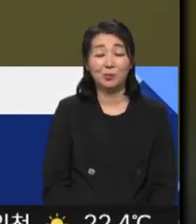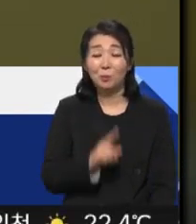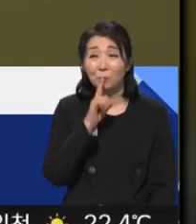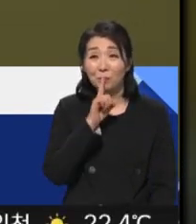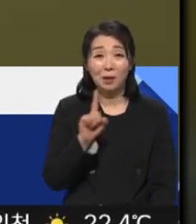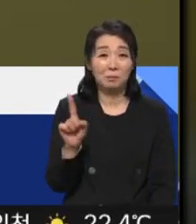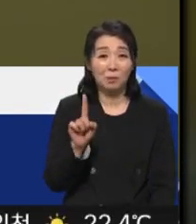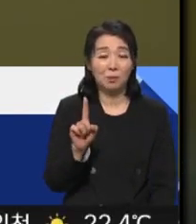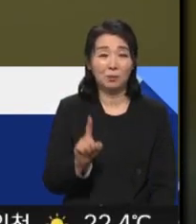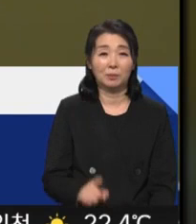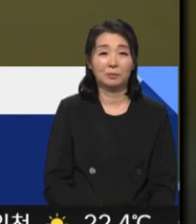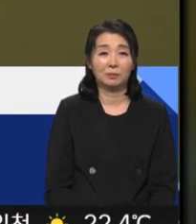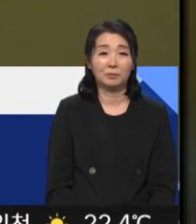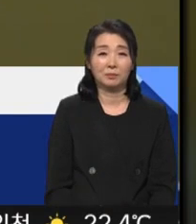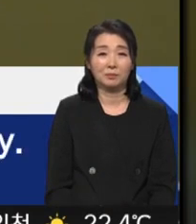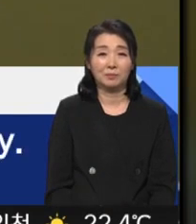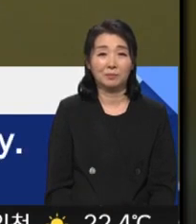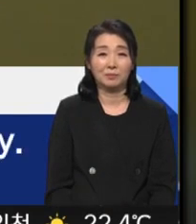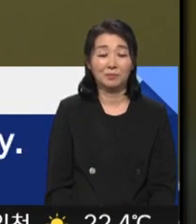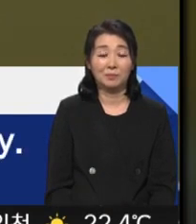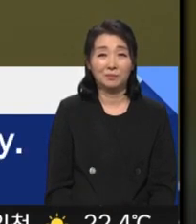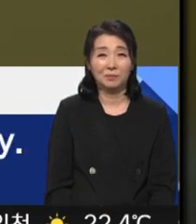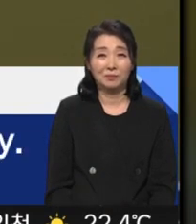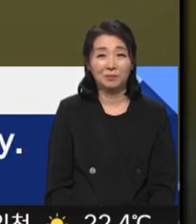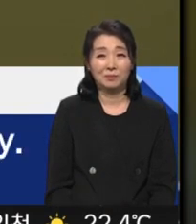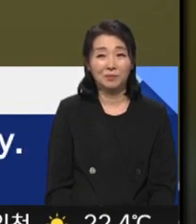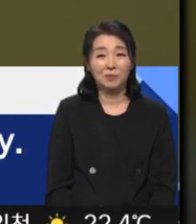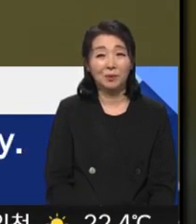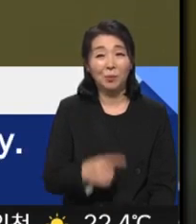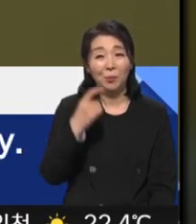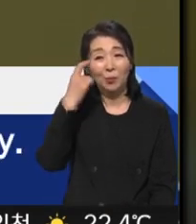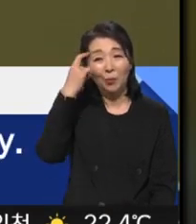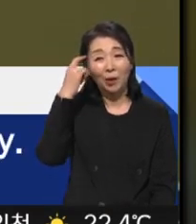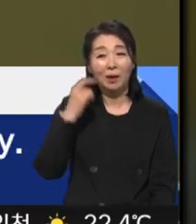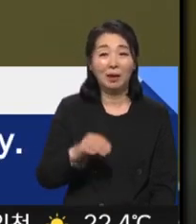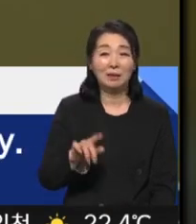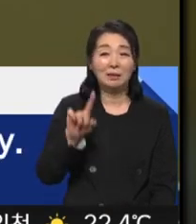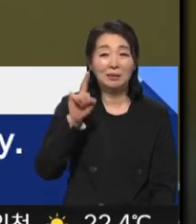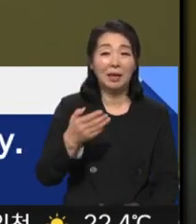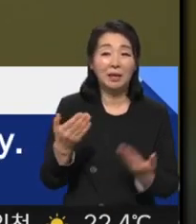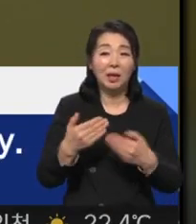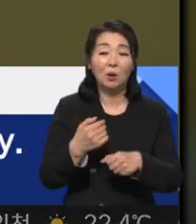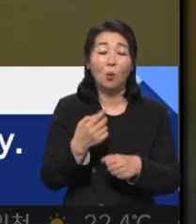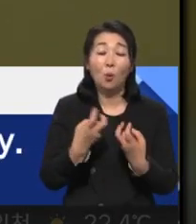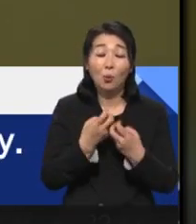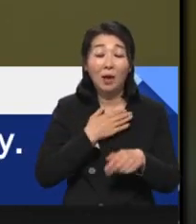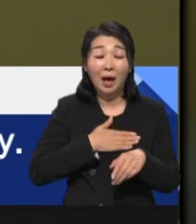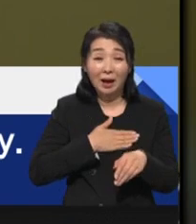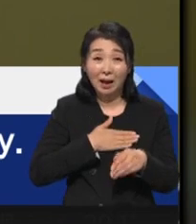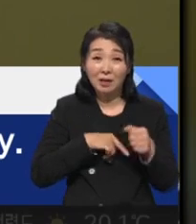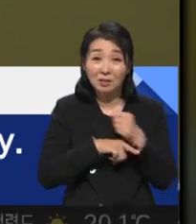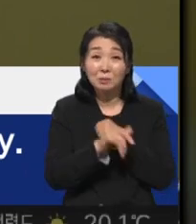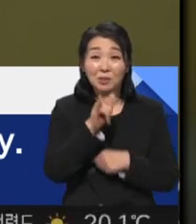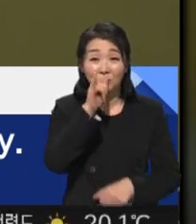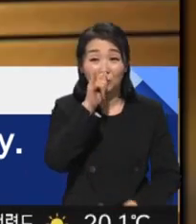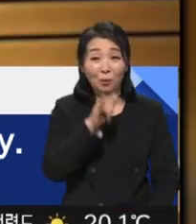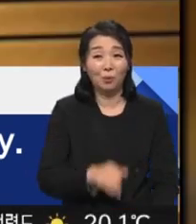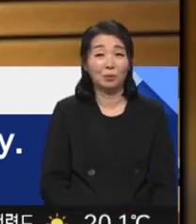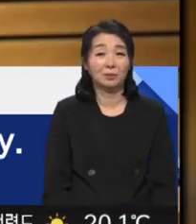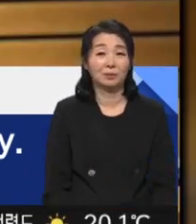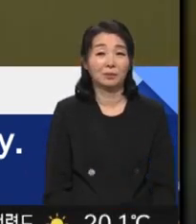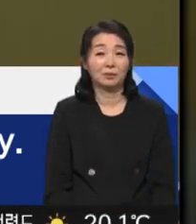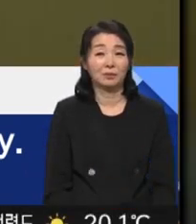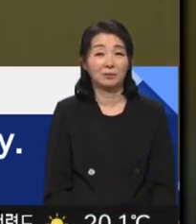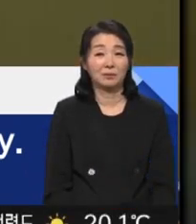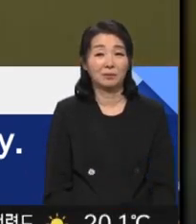있잖아요. 그 yesterday is history, present is present, 응? 예. tomorrow